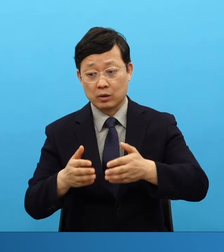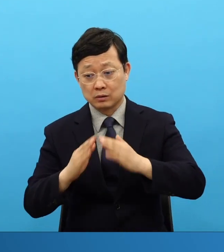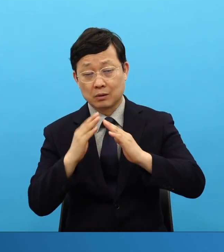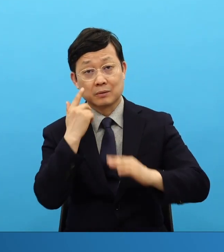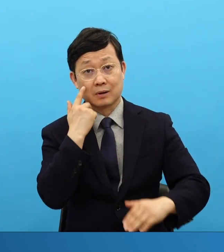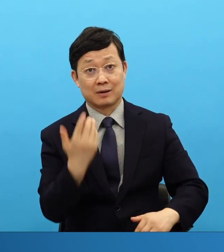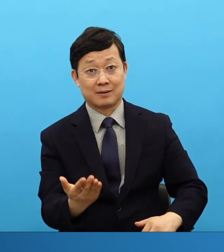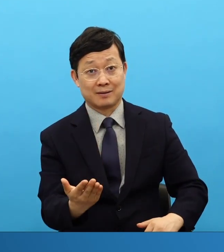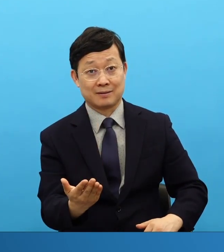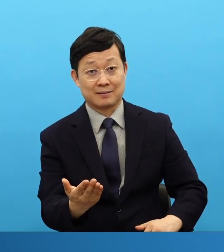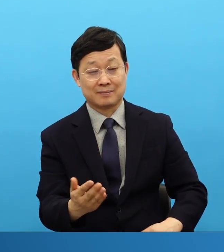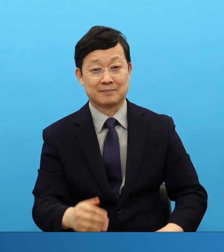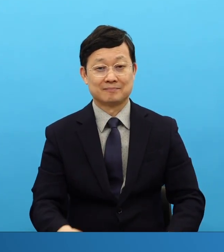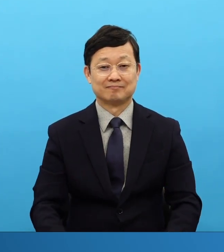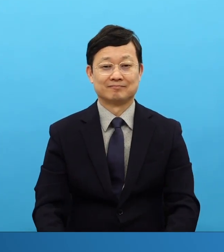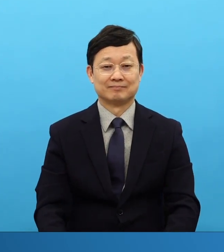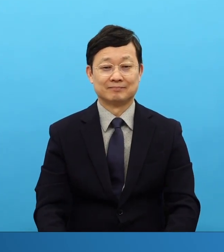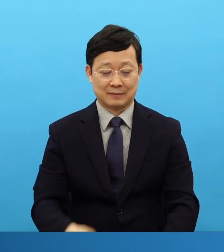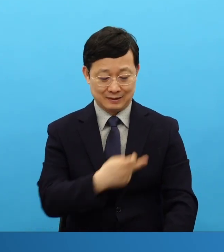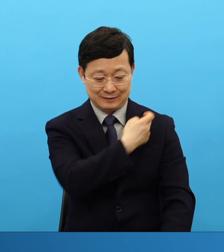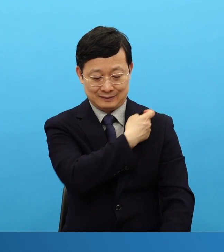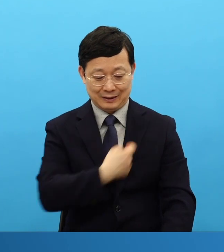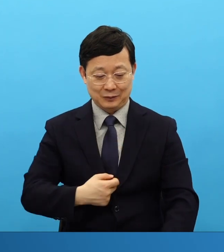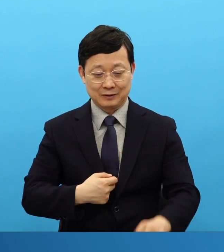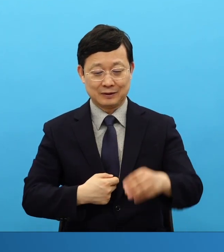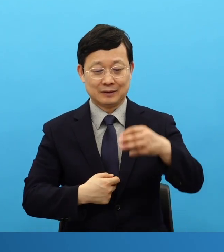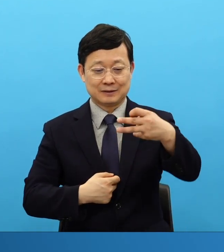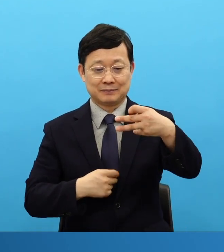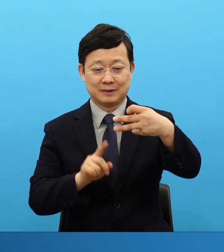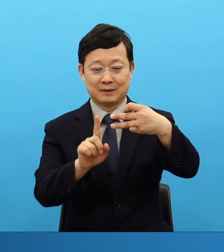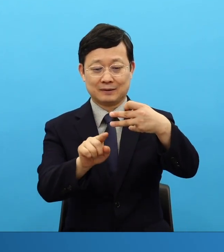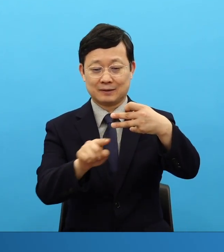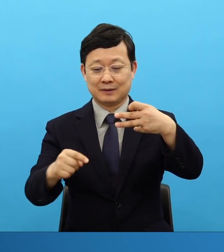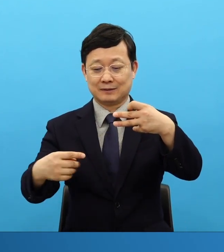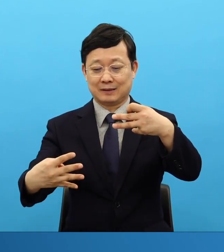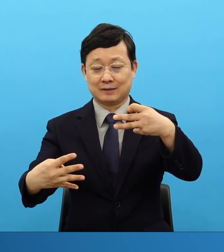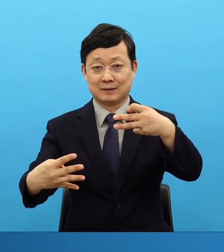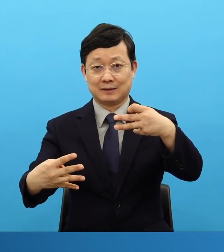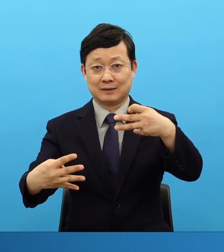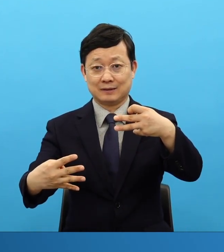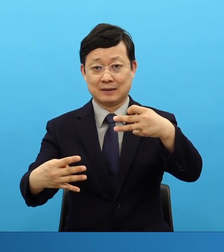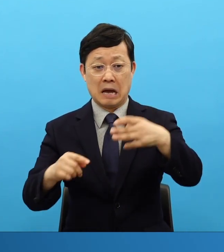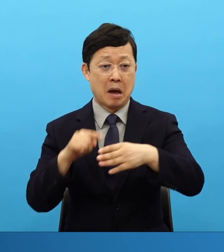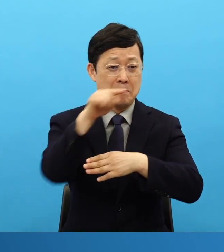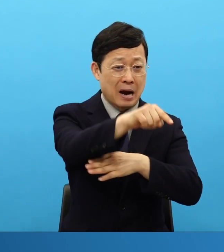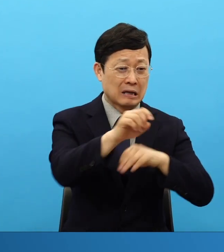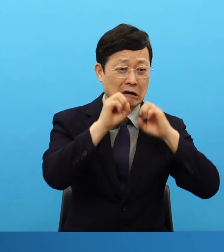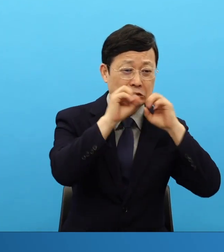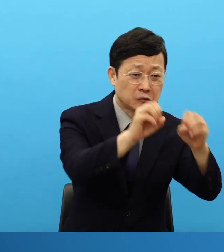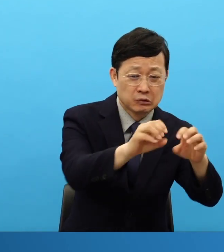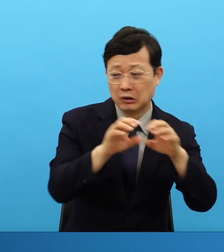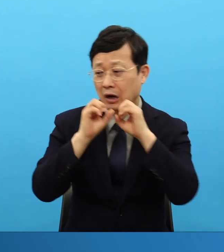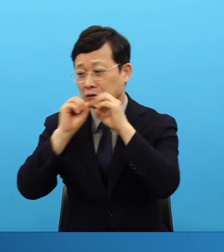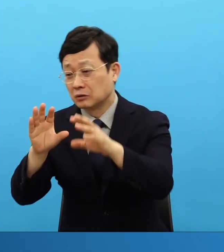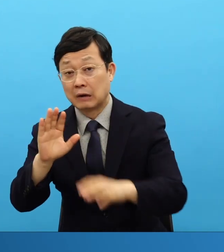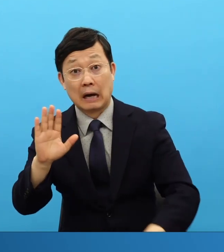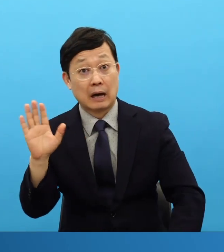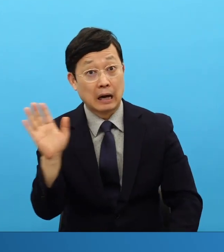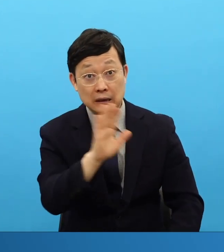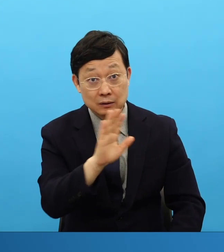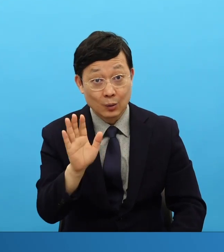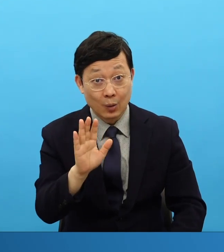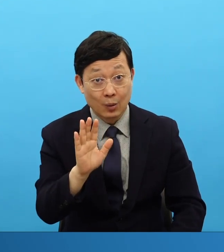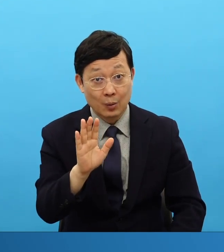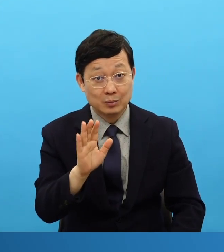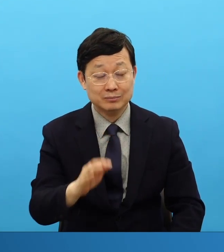partisan? 사도행 13장 1절에서 4절. Acts chapter 13 verse 1 to 4. 전도부터 나간 게 아니에요. They didn't just go out to evangelize